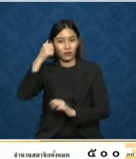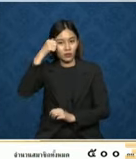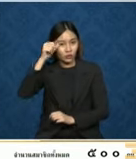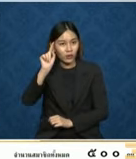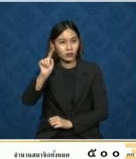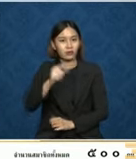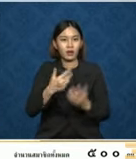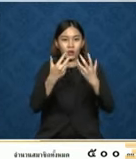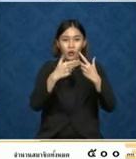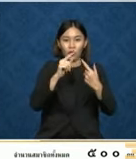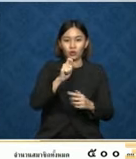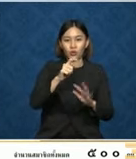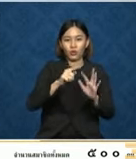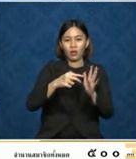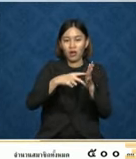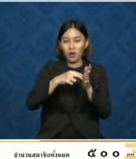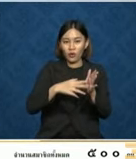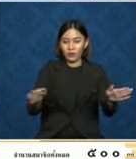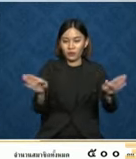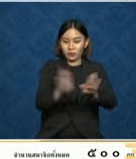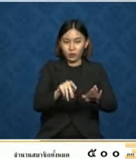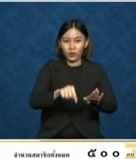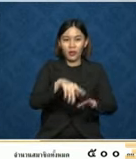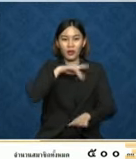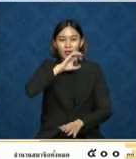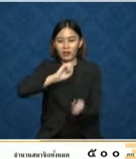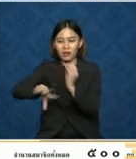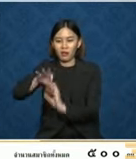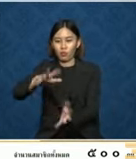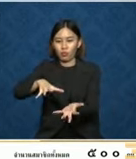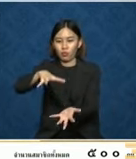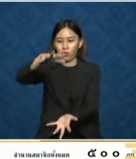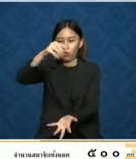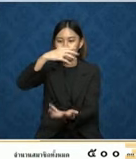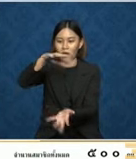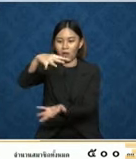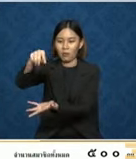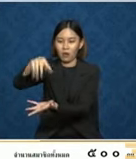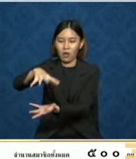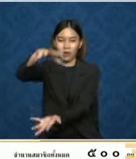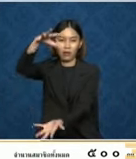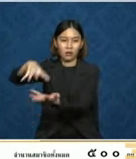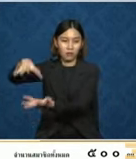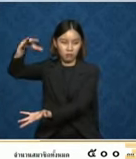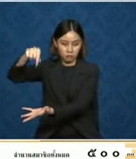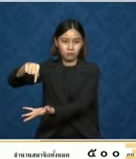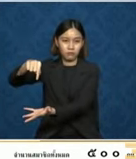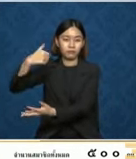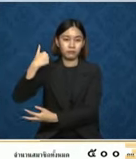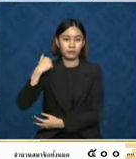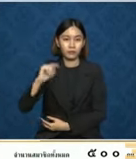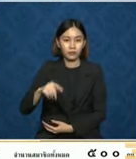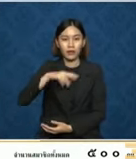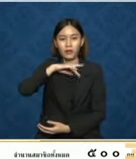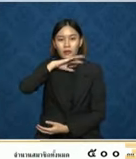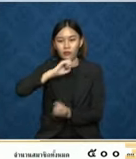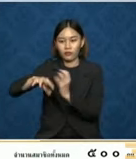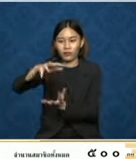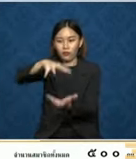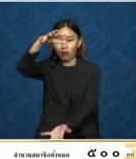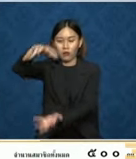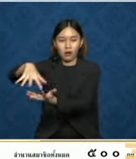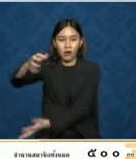ที่โรงขยะอ่อนนุชปิดไป1โรงก็ทำให้ขยะมหาศาลต้องถูกส่งมาที่บริเวณแห่งนี้เมื่อจำนวนขยะมากเกิน